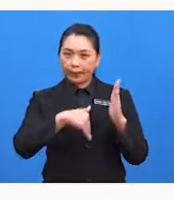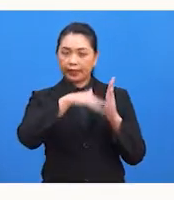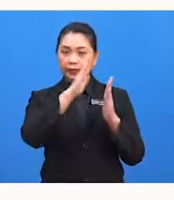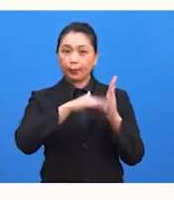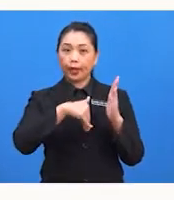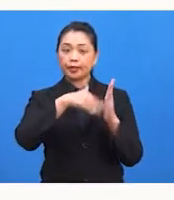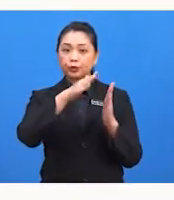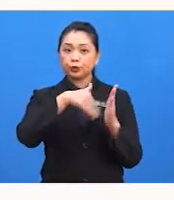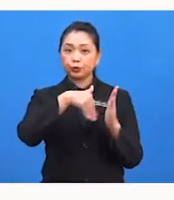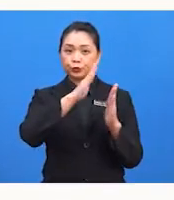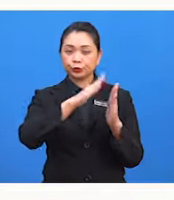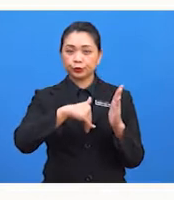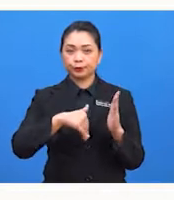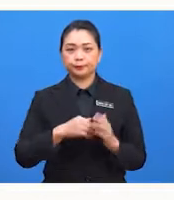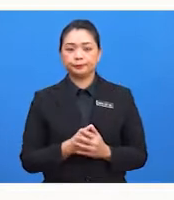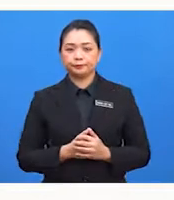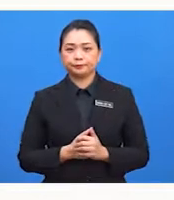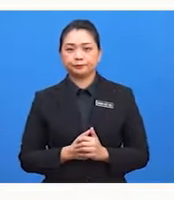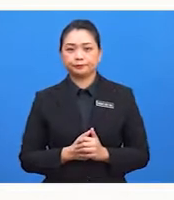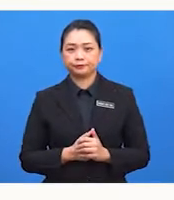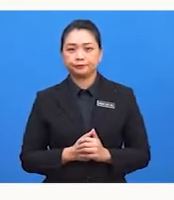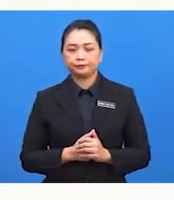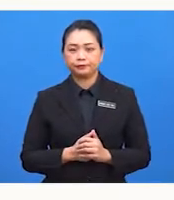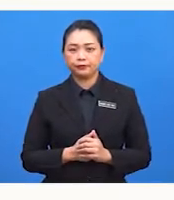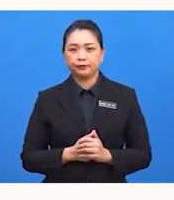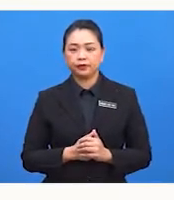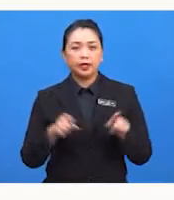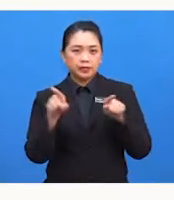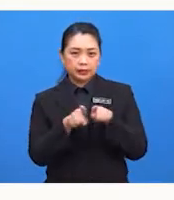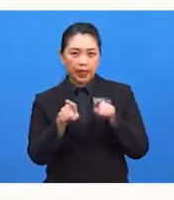Fungsinya seperti penggunaan sebatang berus lukisan.